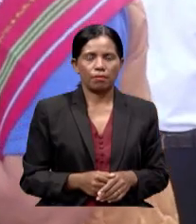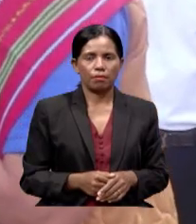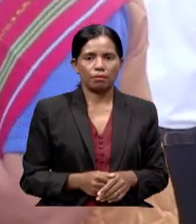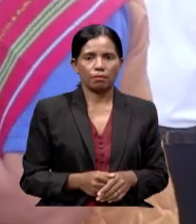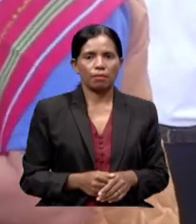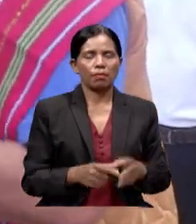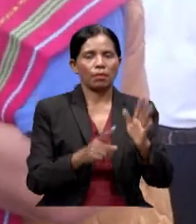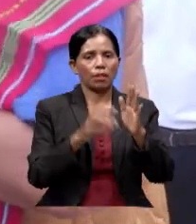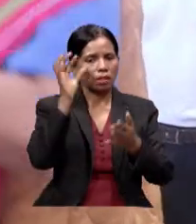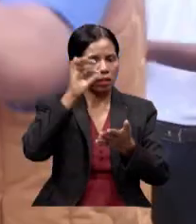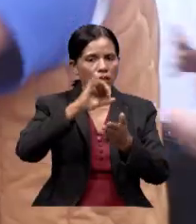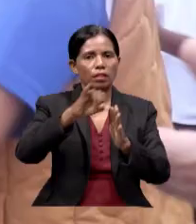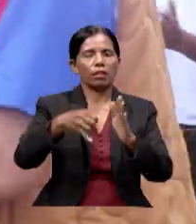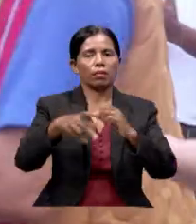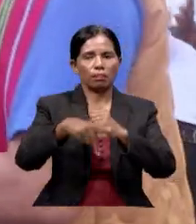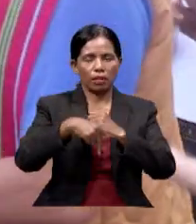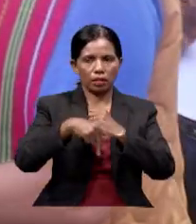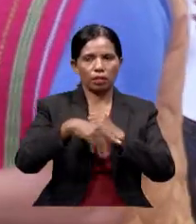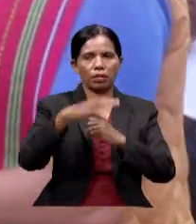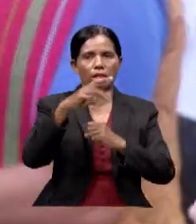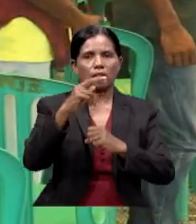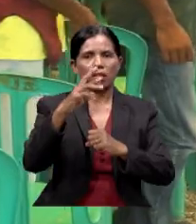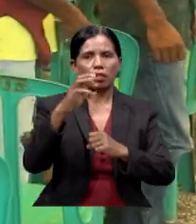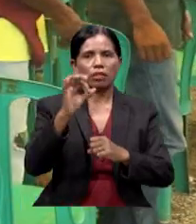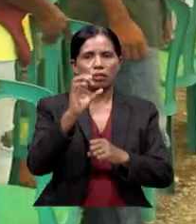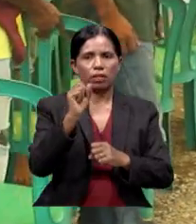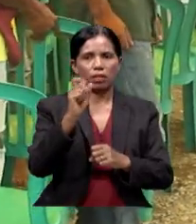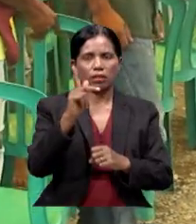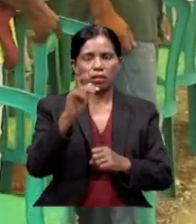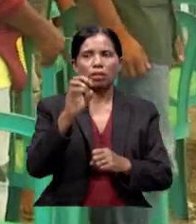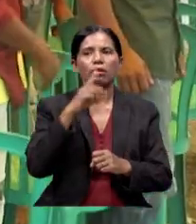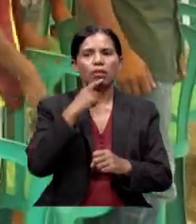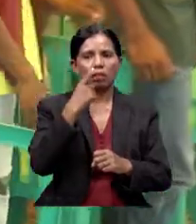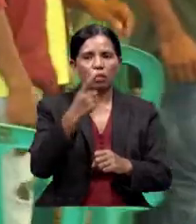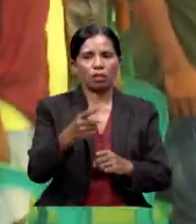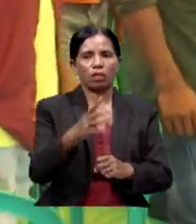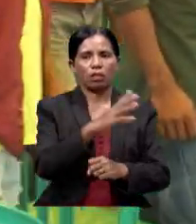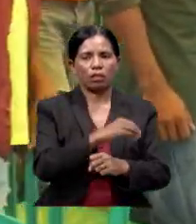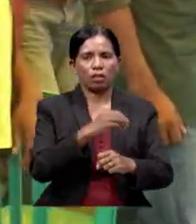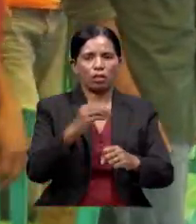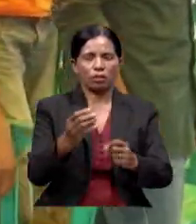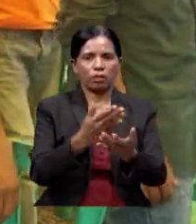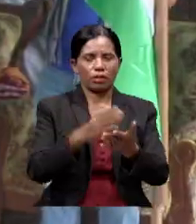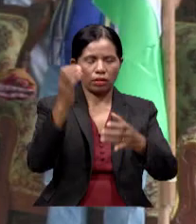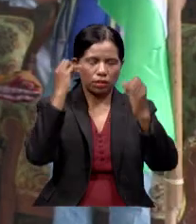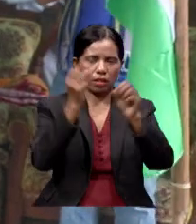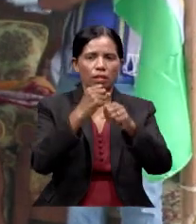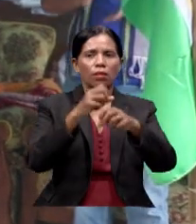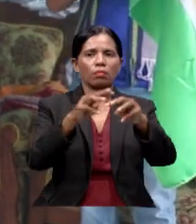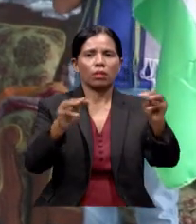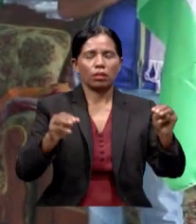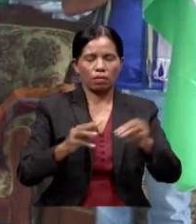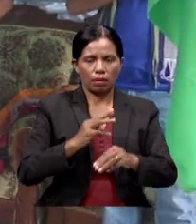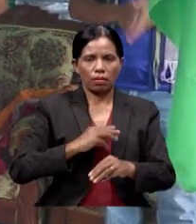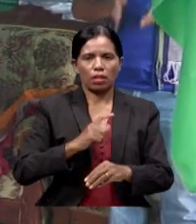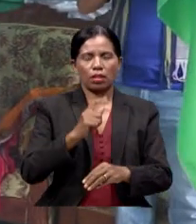Lia hirakne Sekretaris Jeneral Partido Senerte Francisco Calbo Adilai Hatou ia konsolidasaun nebe halau iha munisipiu